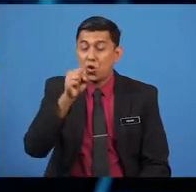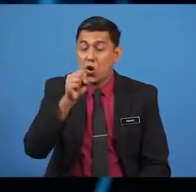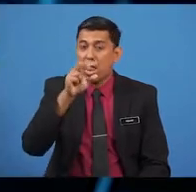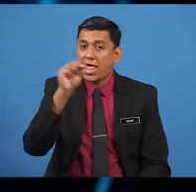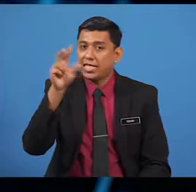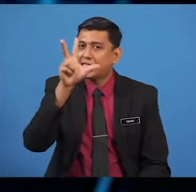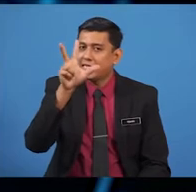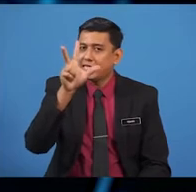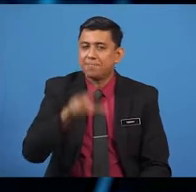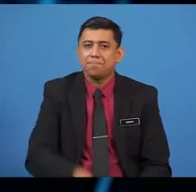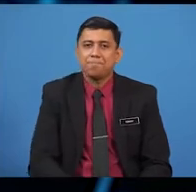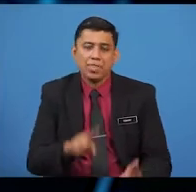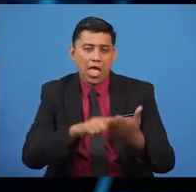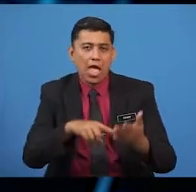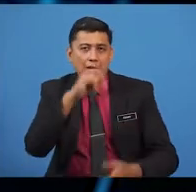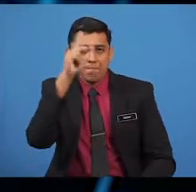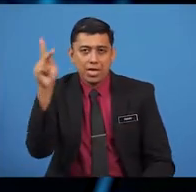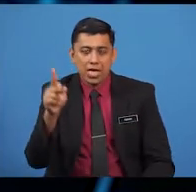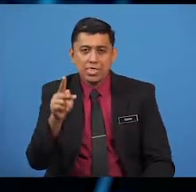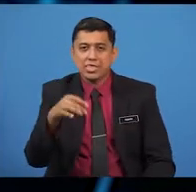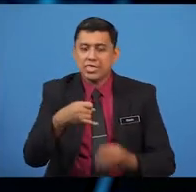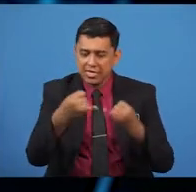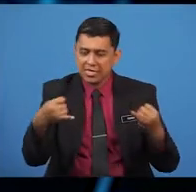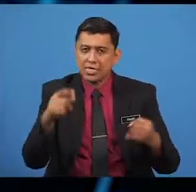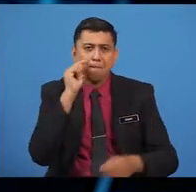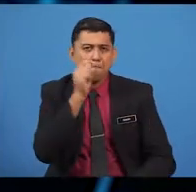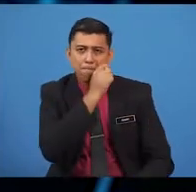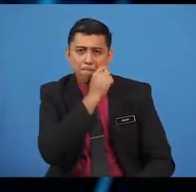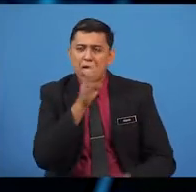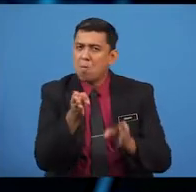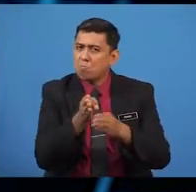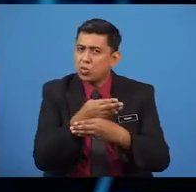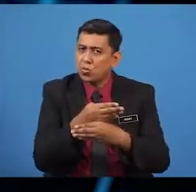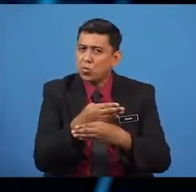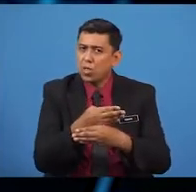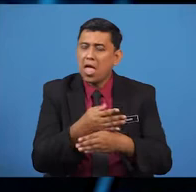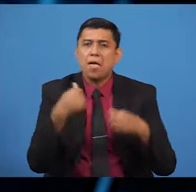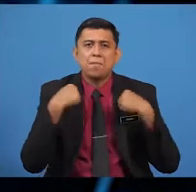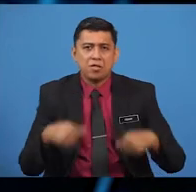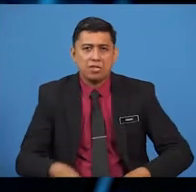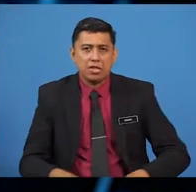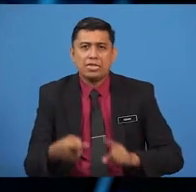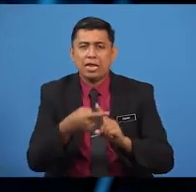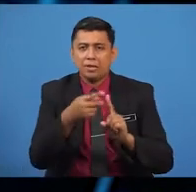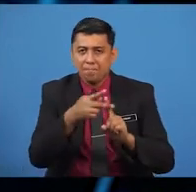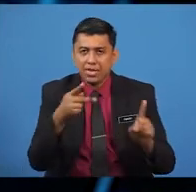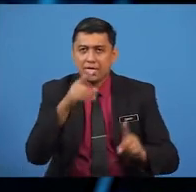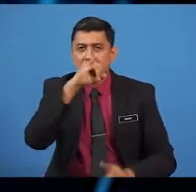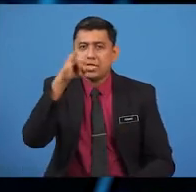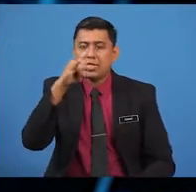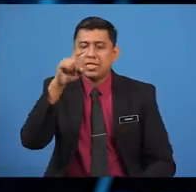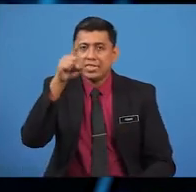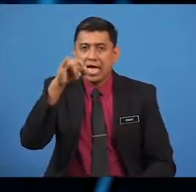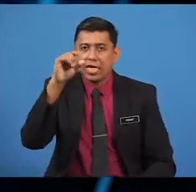Soalan ketiga, apakah jenis kembar yang pembentukannya berasal daripada satu